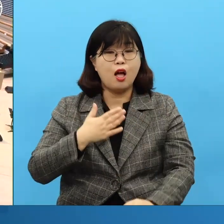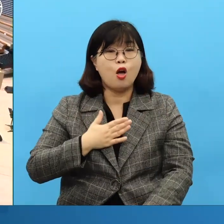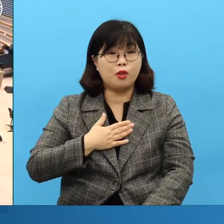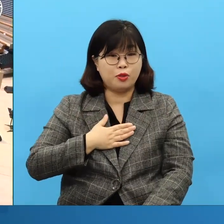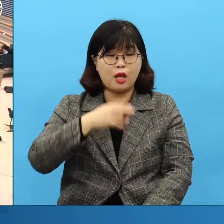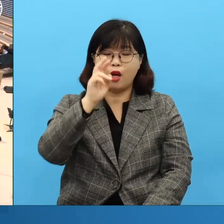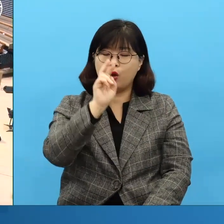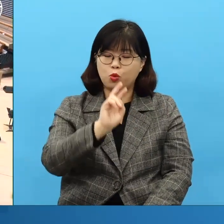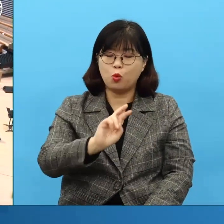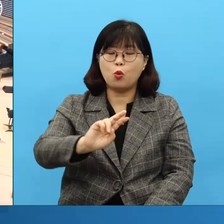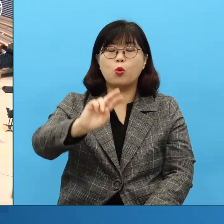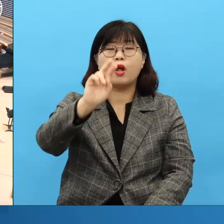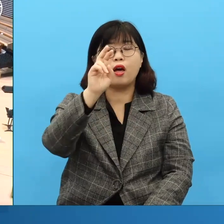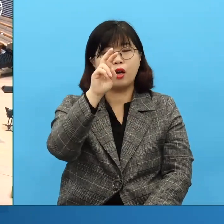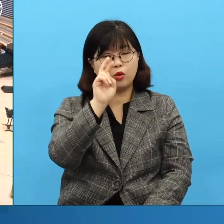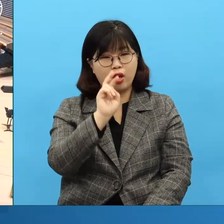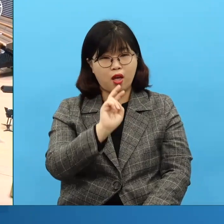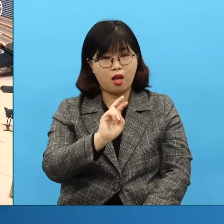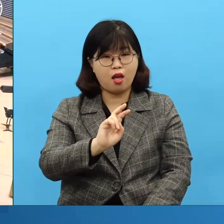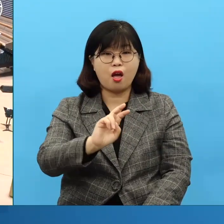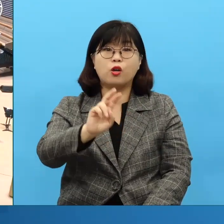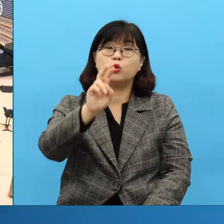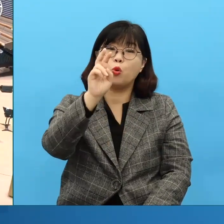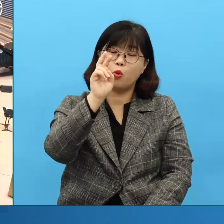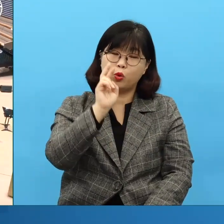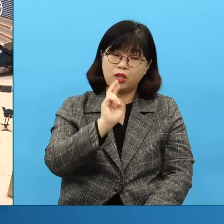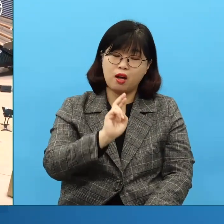말씀은 내 노래